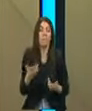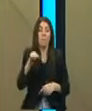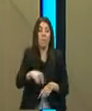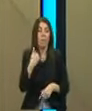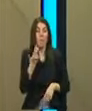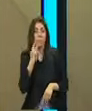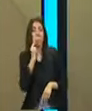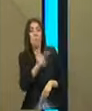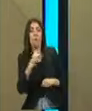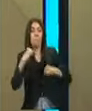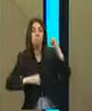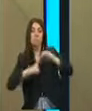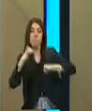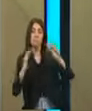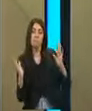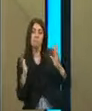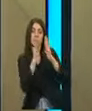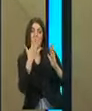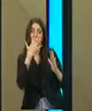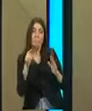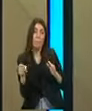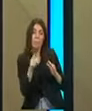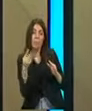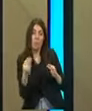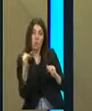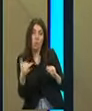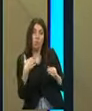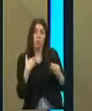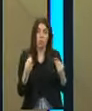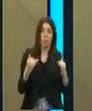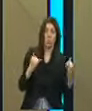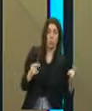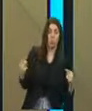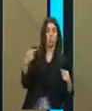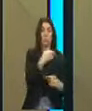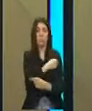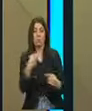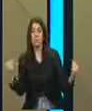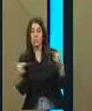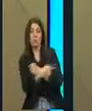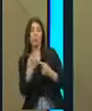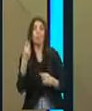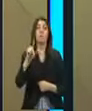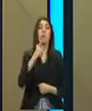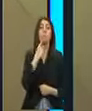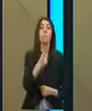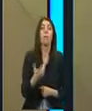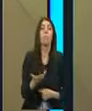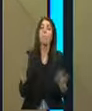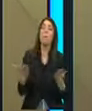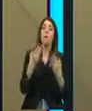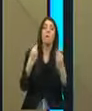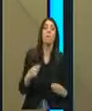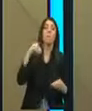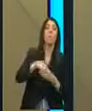baktığımızda rakibinizin konumu nedir ona da bakacaksınız. Aynı şeyi CHP'de yapmak zorunda. Diğer partilerin ne yaptığına da bakmak durumundayız. Mesela İYİ